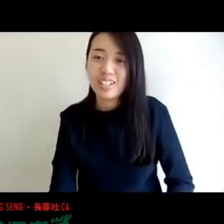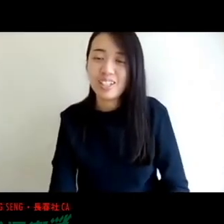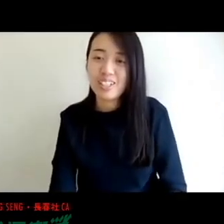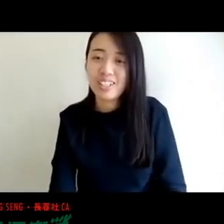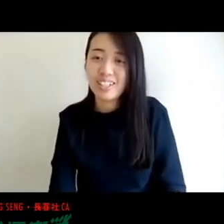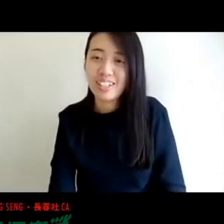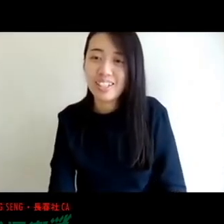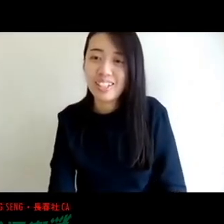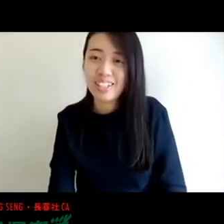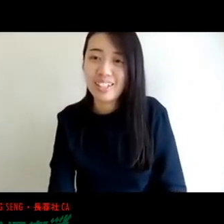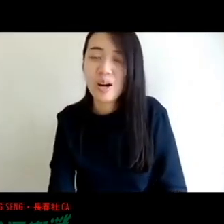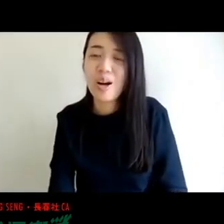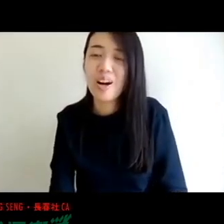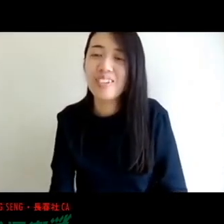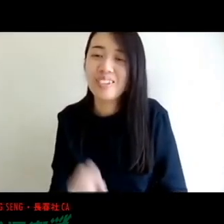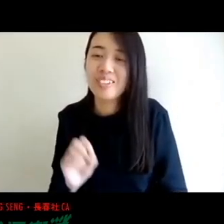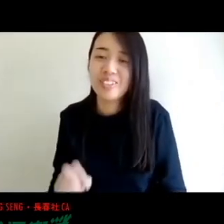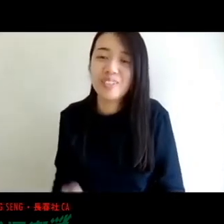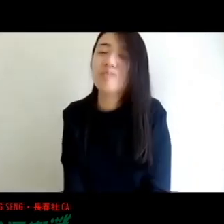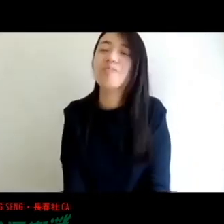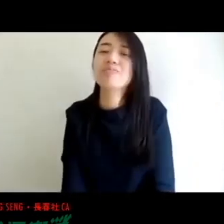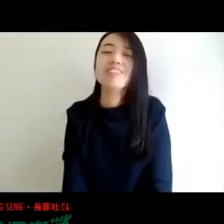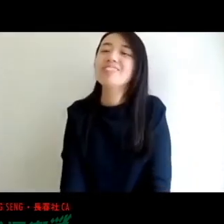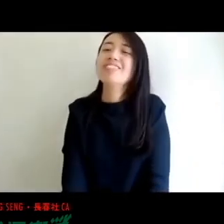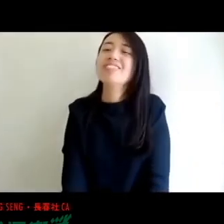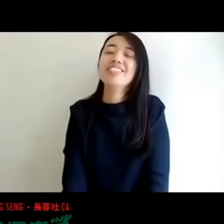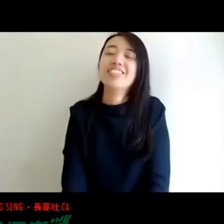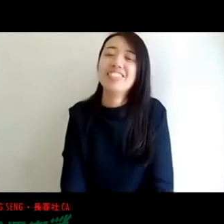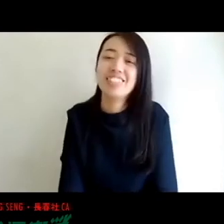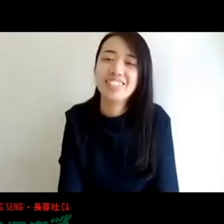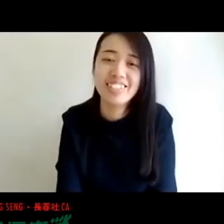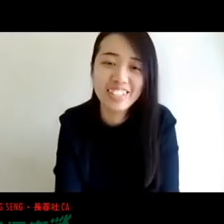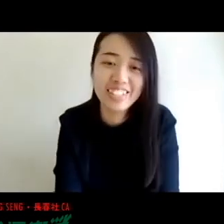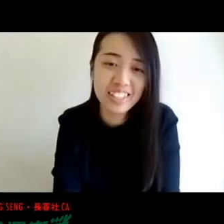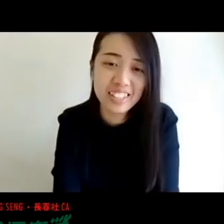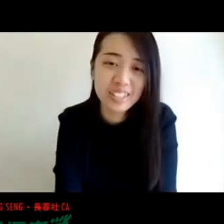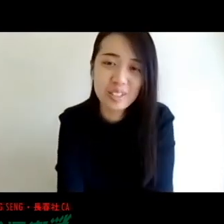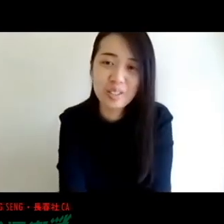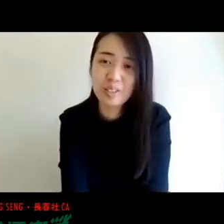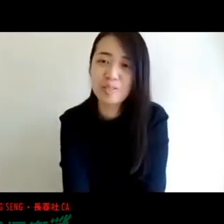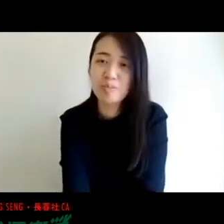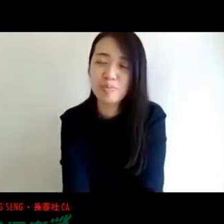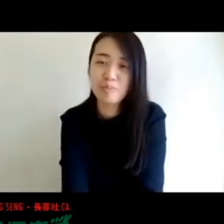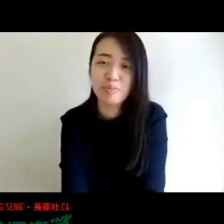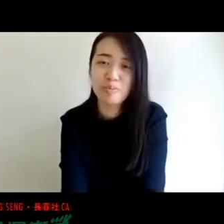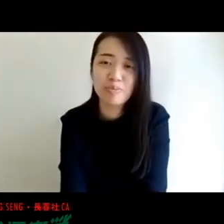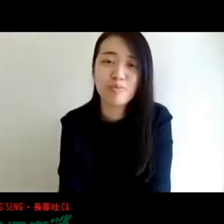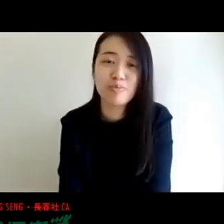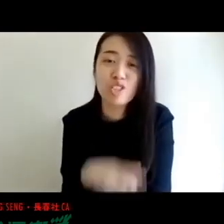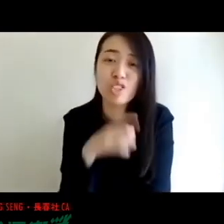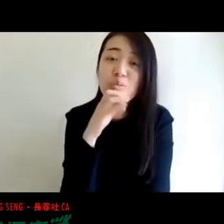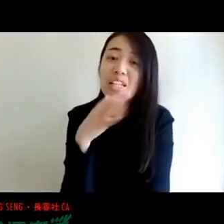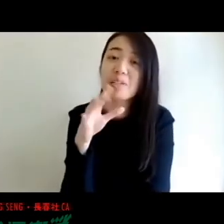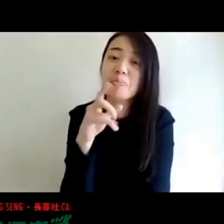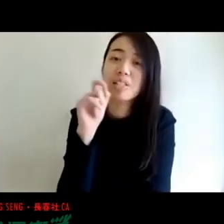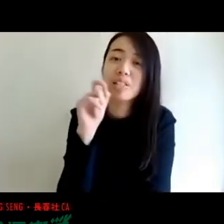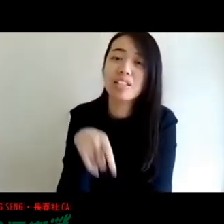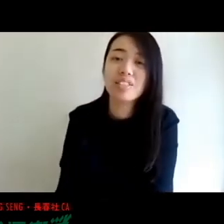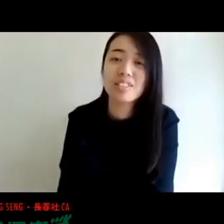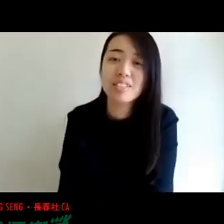好，剛才還有沒有其他朋友有問題？